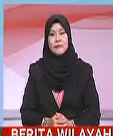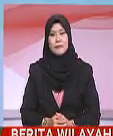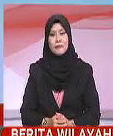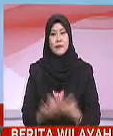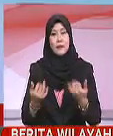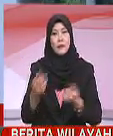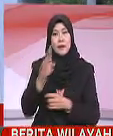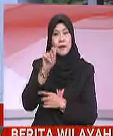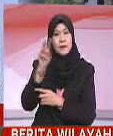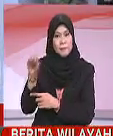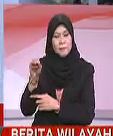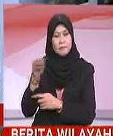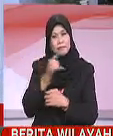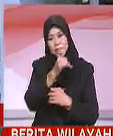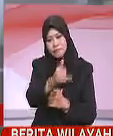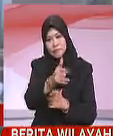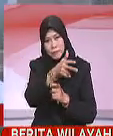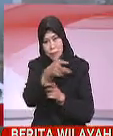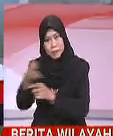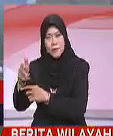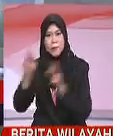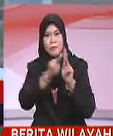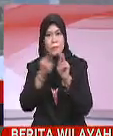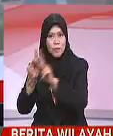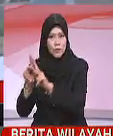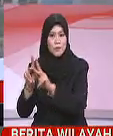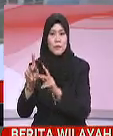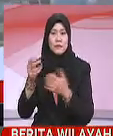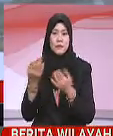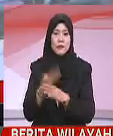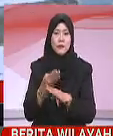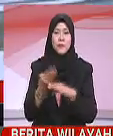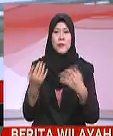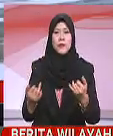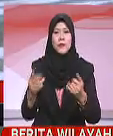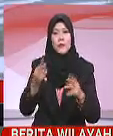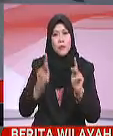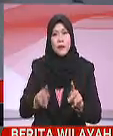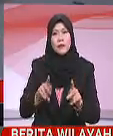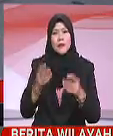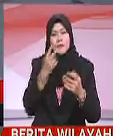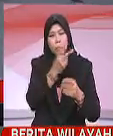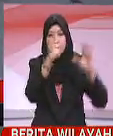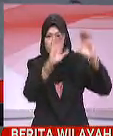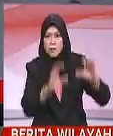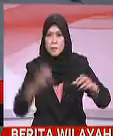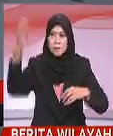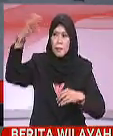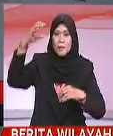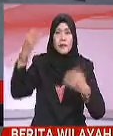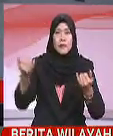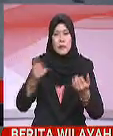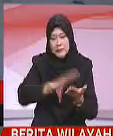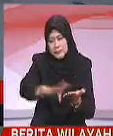Tinjauan kru RTM di Kampung Tupung Hilir dan Kampung Tupung Batu pagi tadi mendapati penduduk memanfaatkan cuaca yang baik untuk